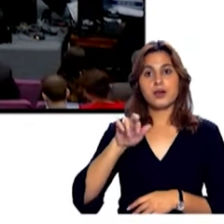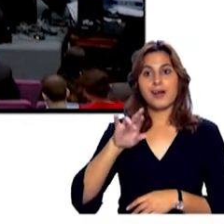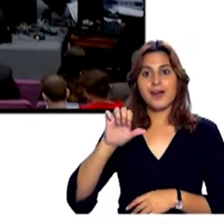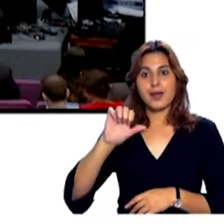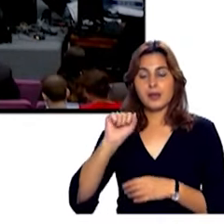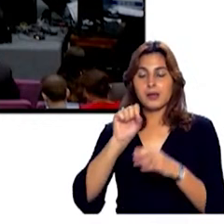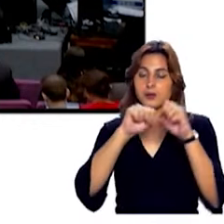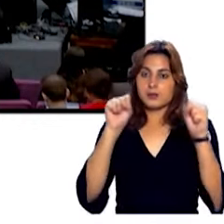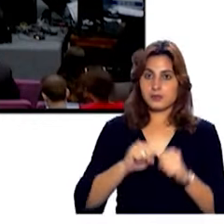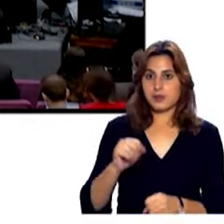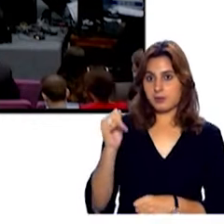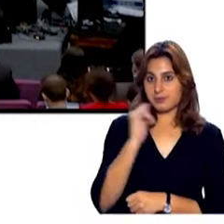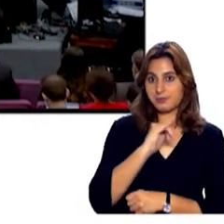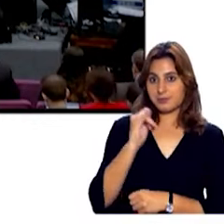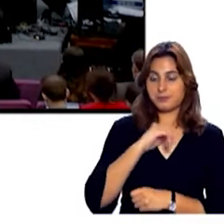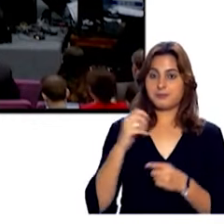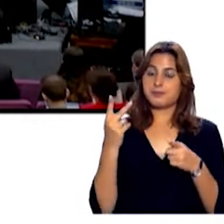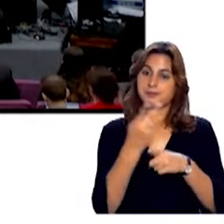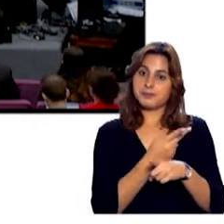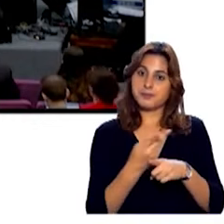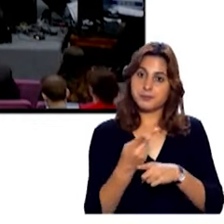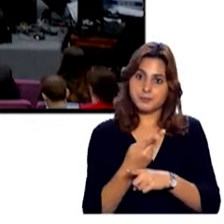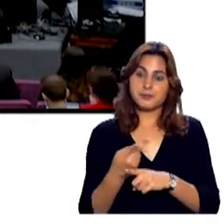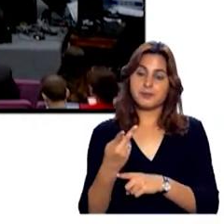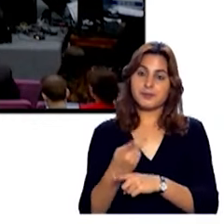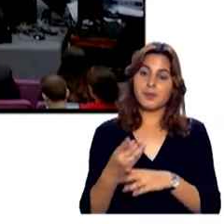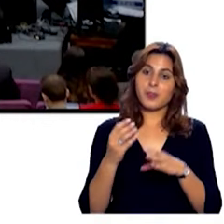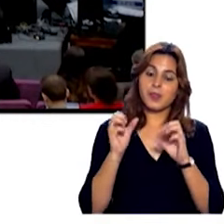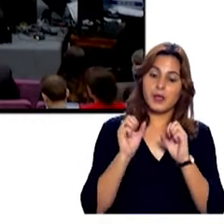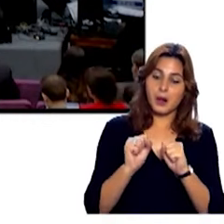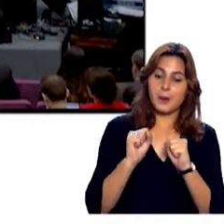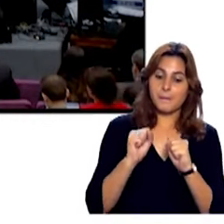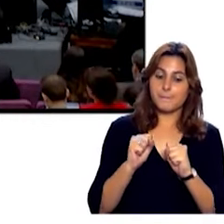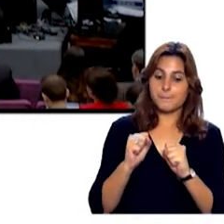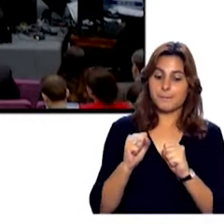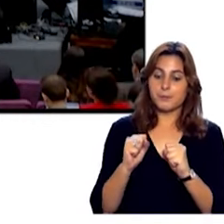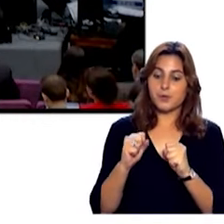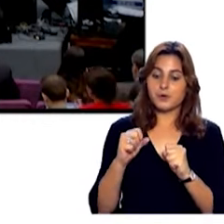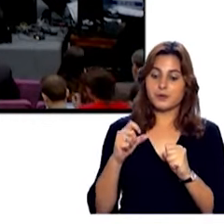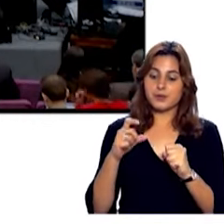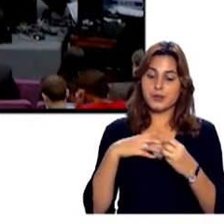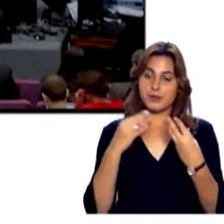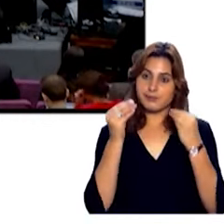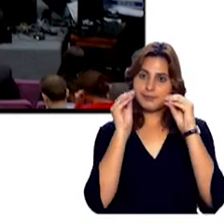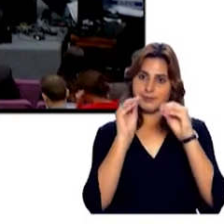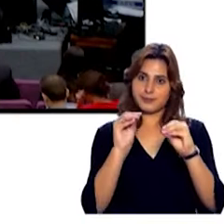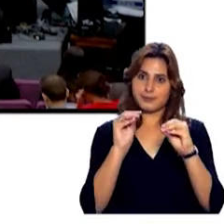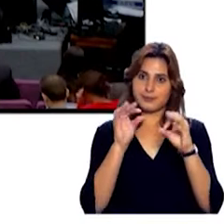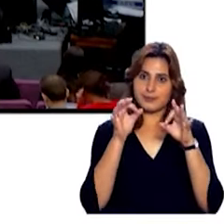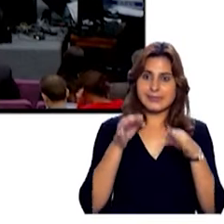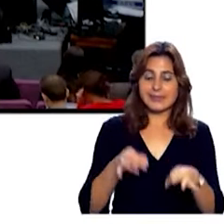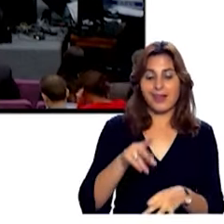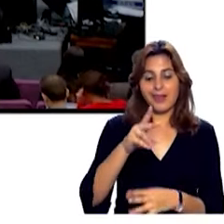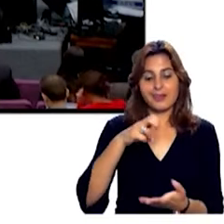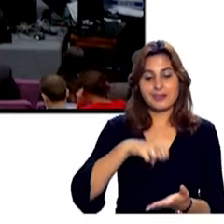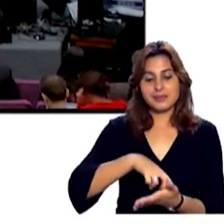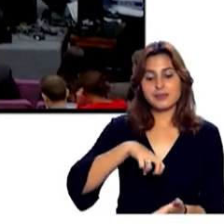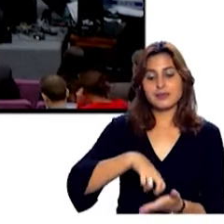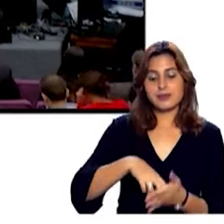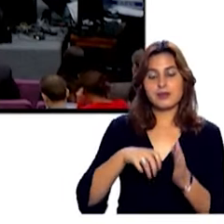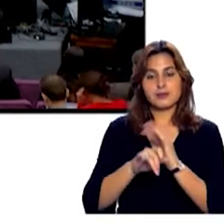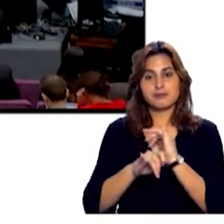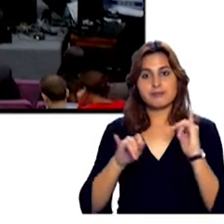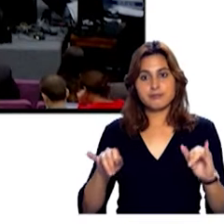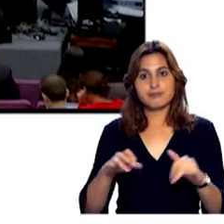quando concretamente proposto impedisce che la sentenza impugn o impugn anda Passi in giudicato